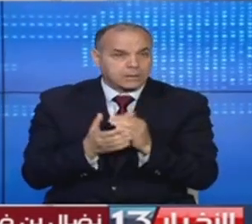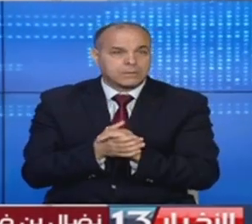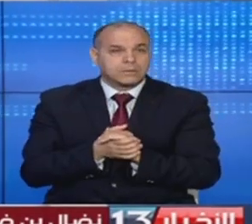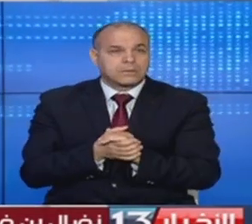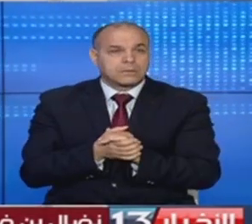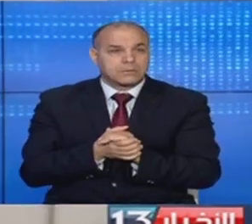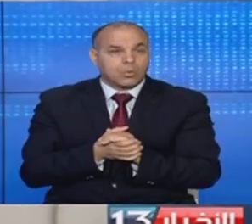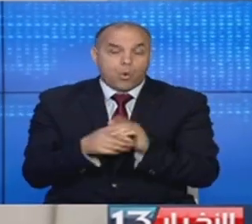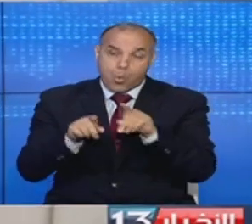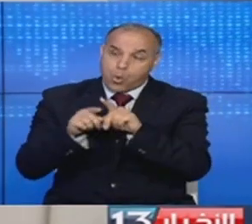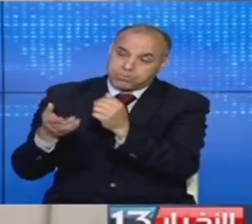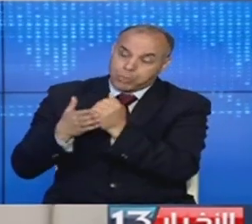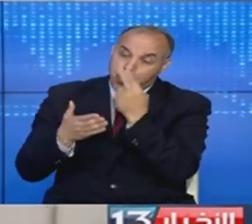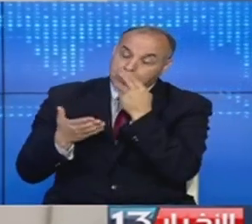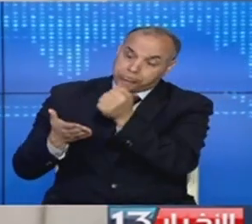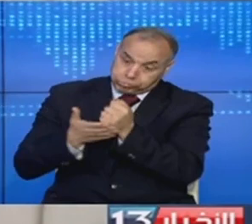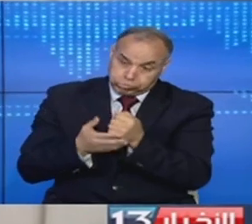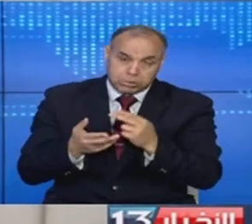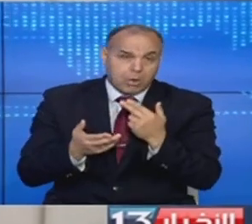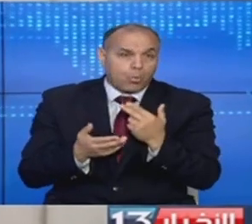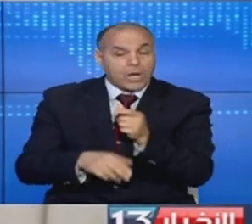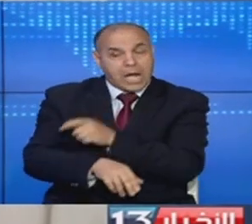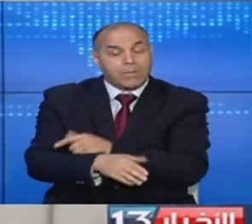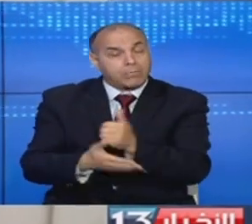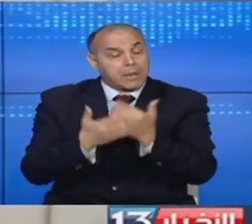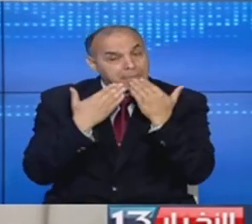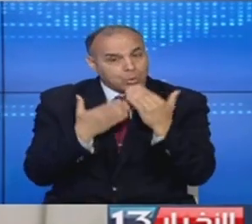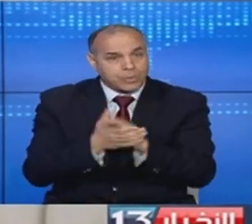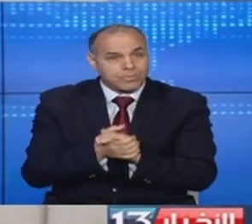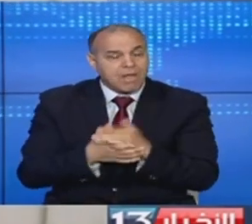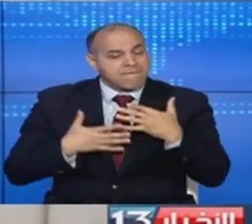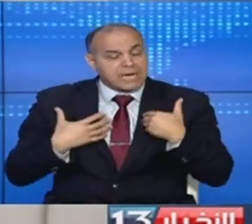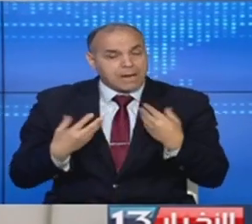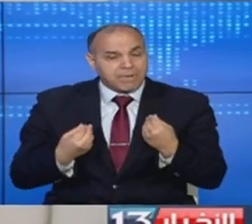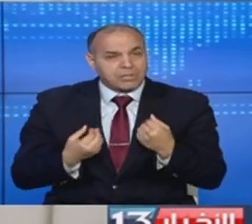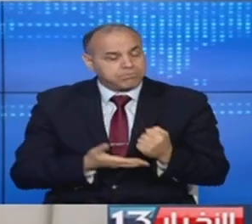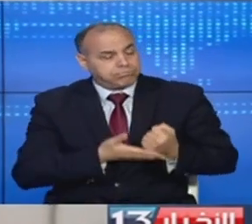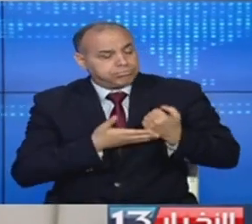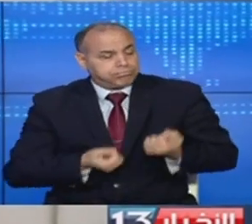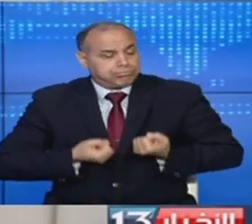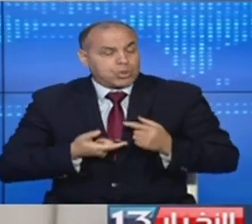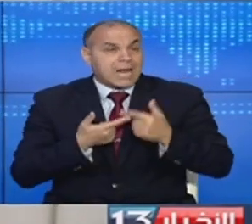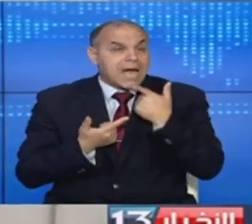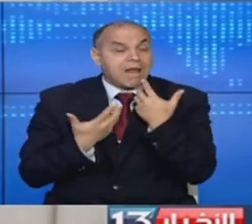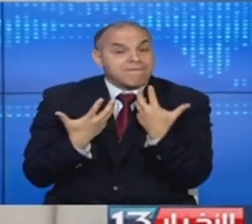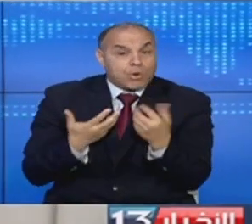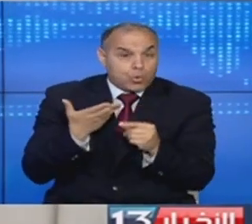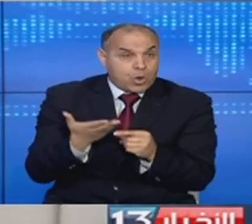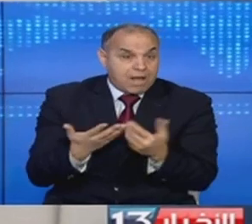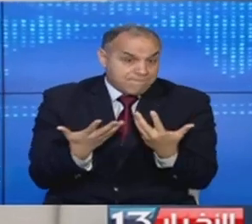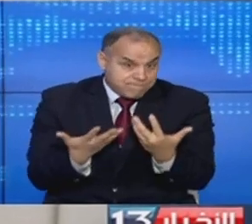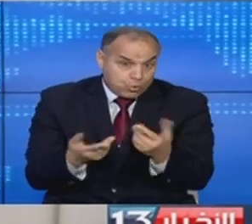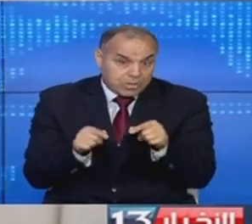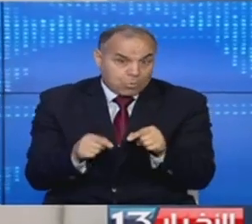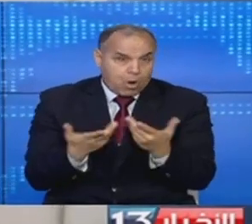وعملوا هينان الامنيين وال والنقابيين والكل راح تكون امور انه احنا مستحقين وفي حاجه